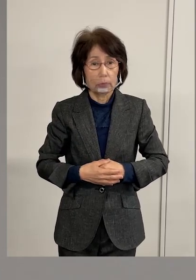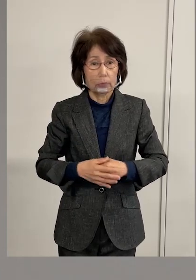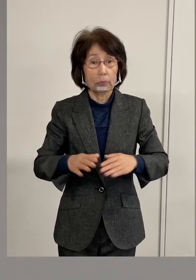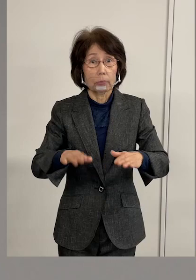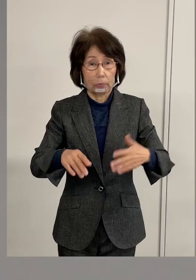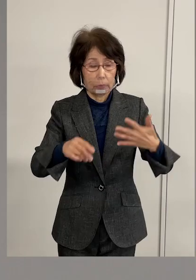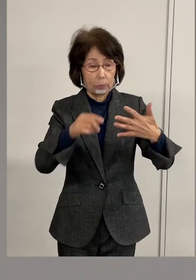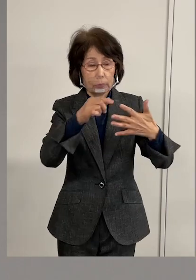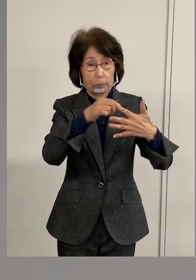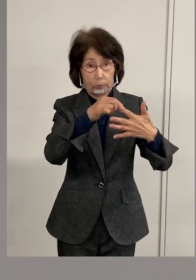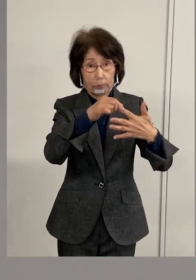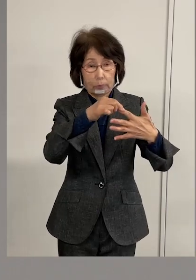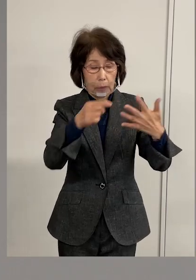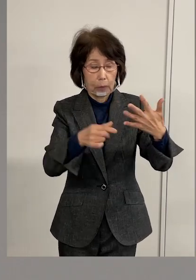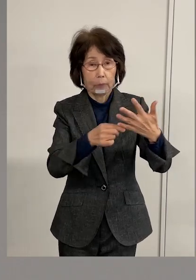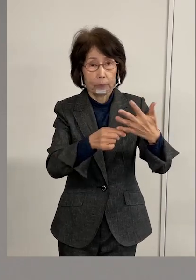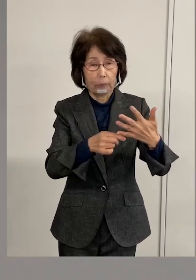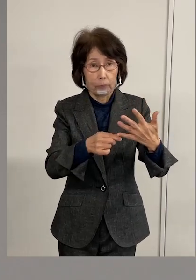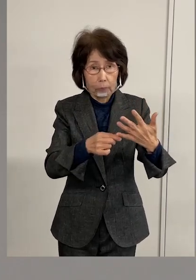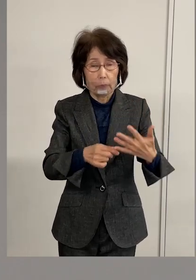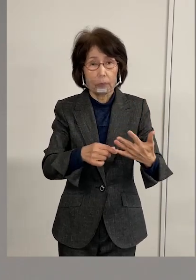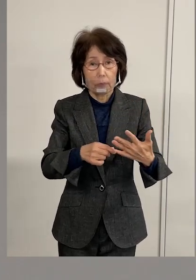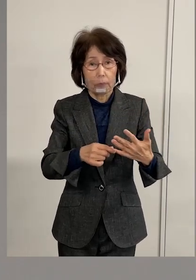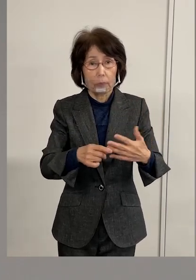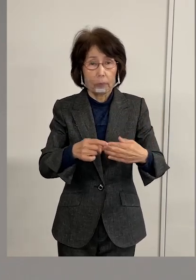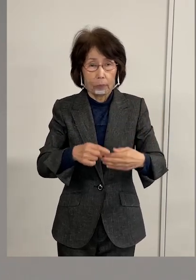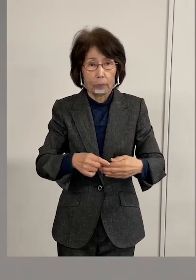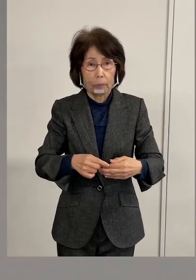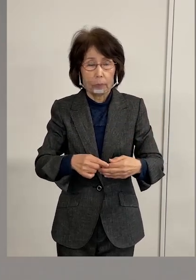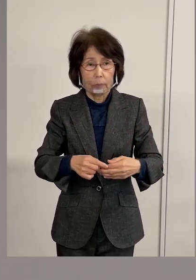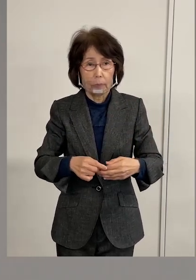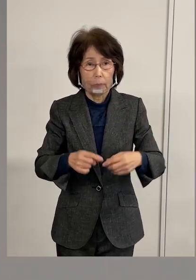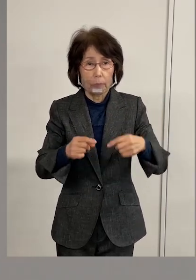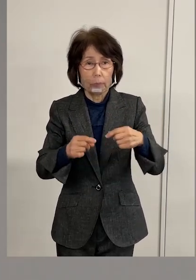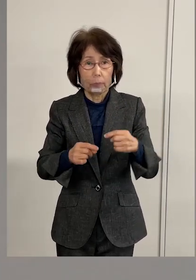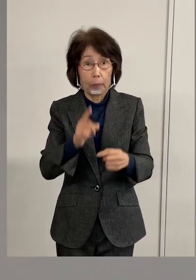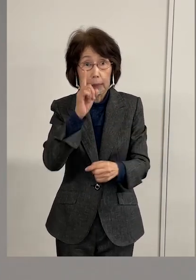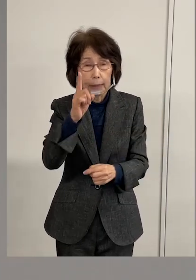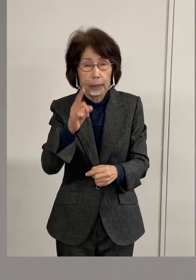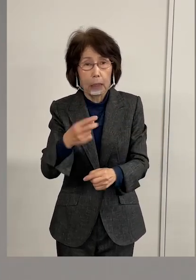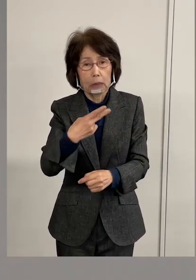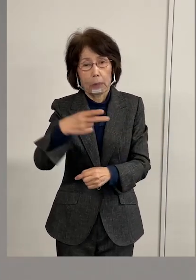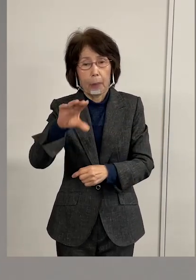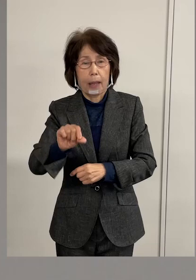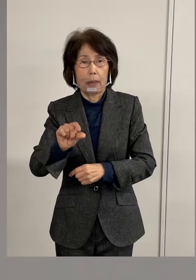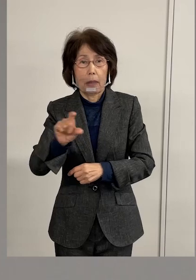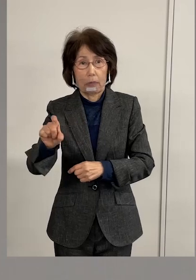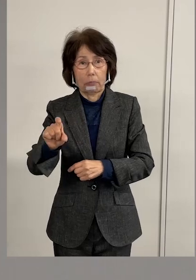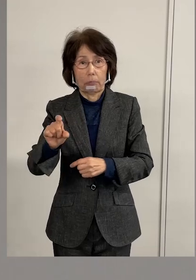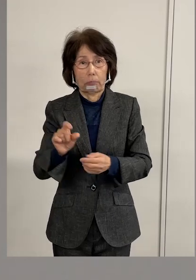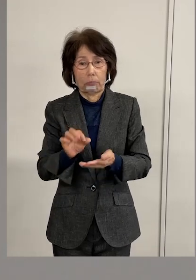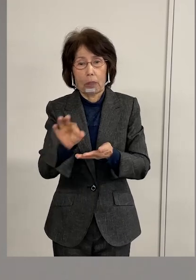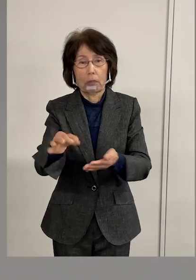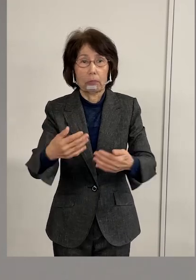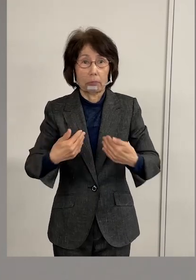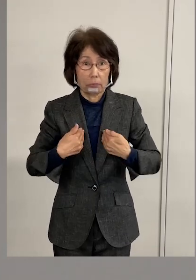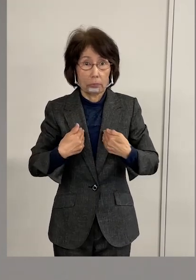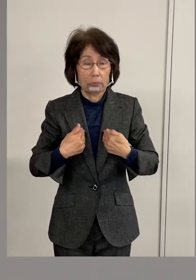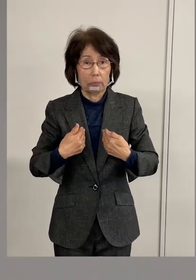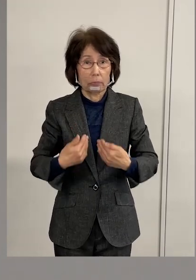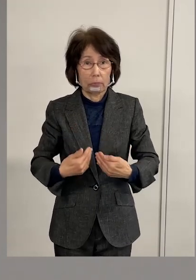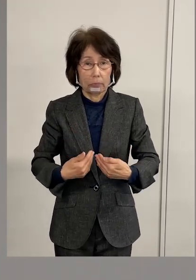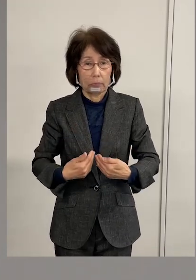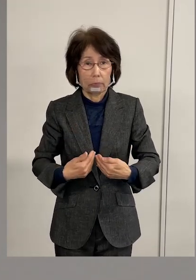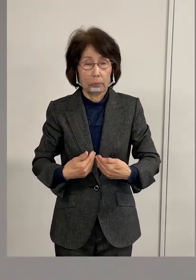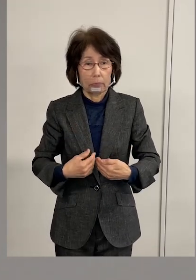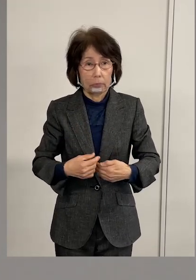が、まあ、1回あたり2万円近くかかってるとかいう話もあるので、そうですね。で、そうすると3